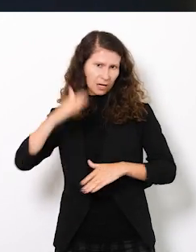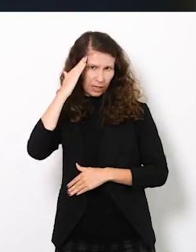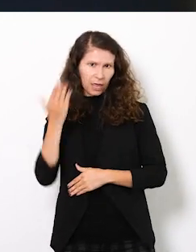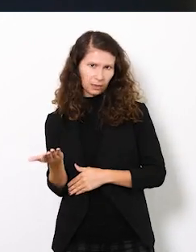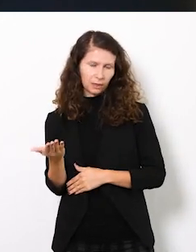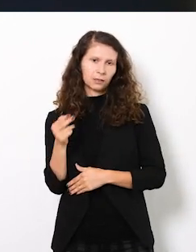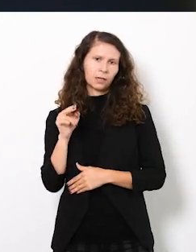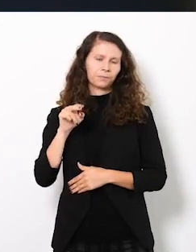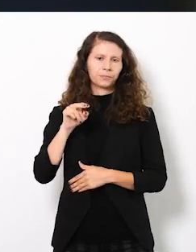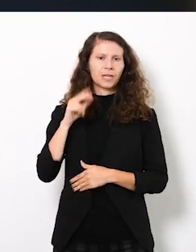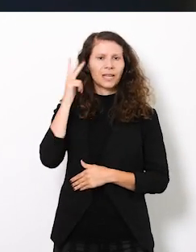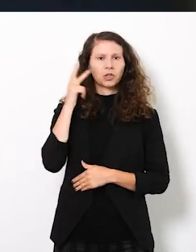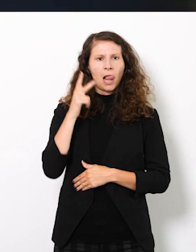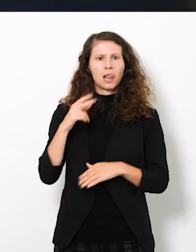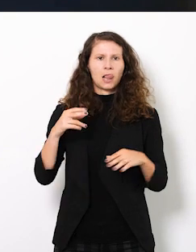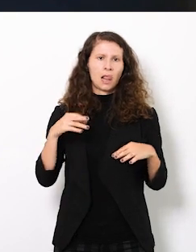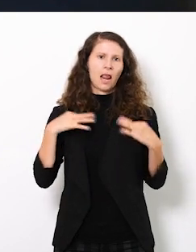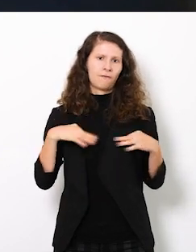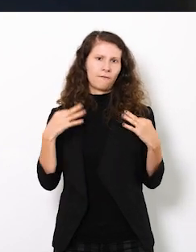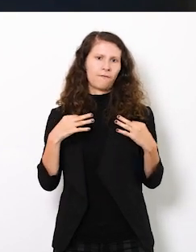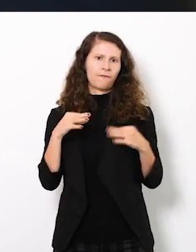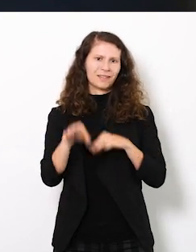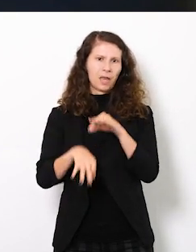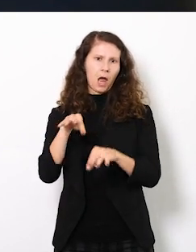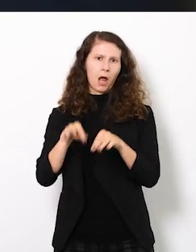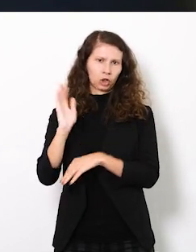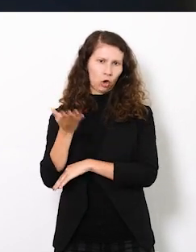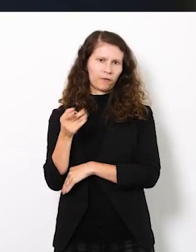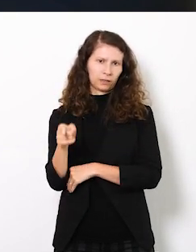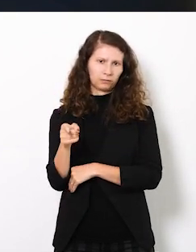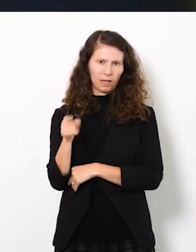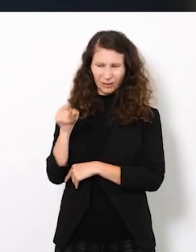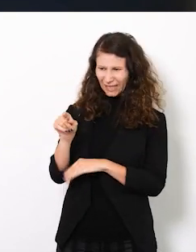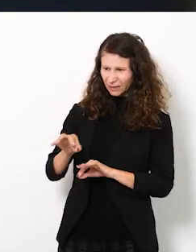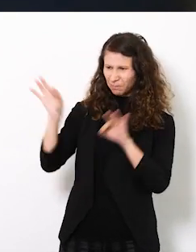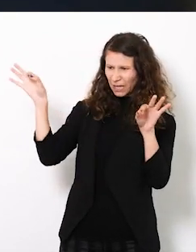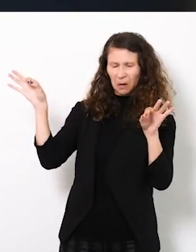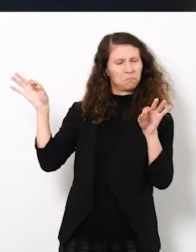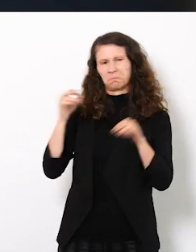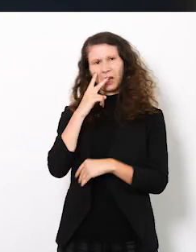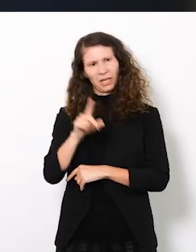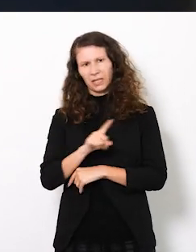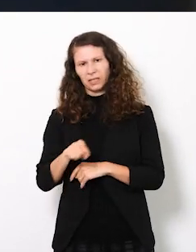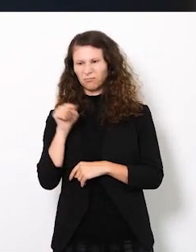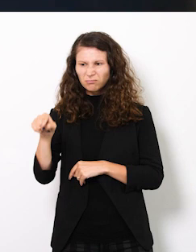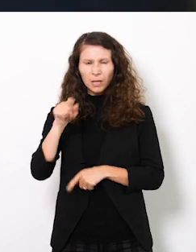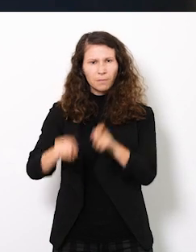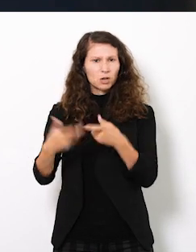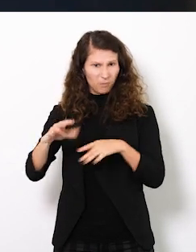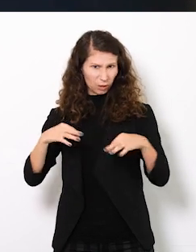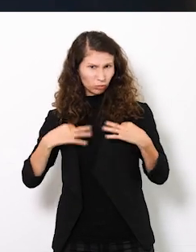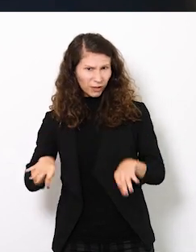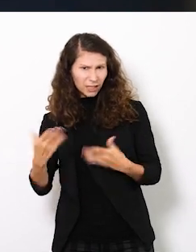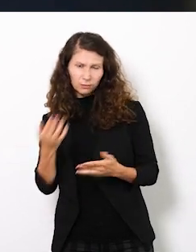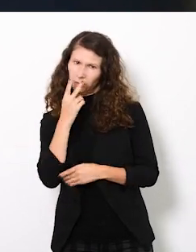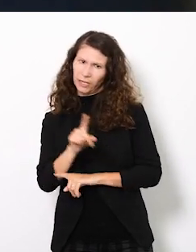National Healthcare Service. Ich kann nicht erkennen, dass das besser ist, dass die Zufriedenheit der Menschen dort höher wäre, dass die